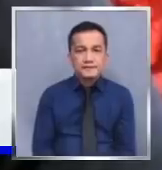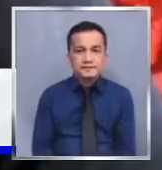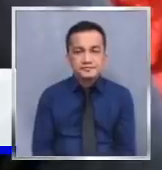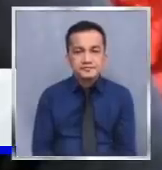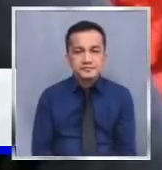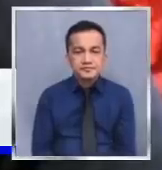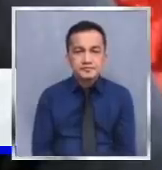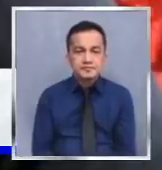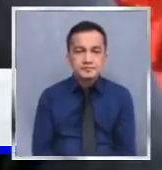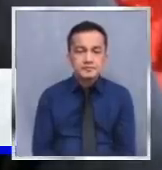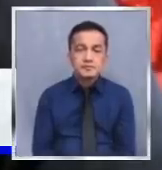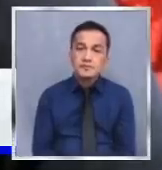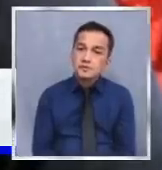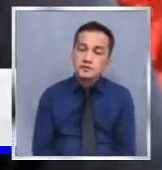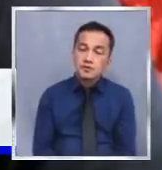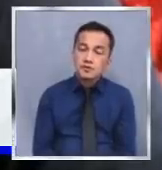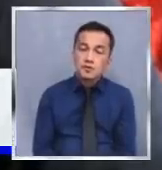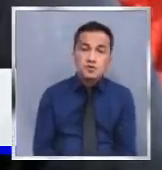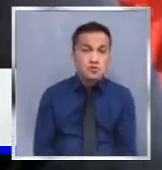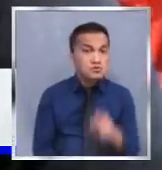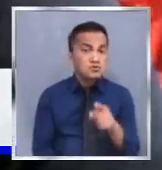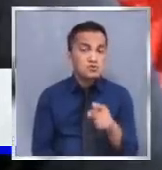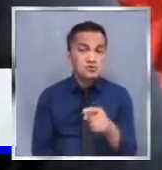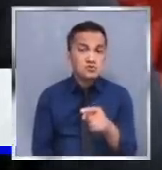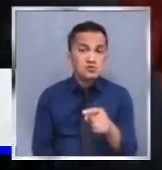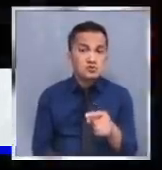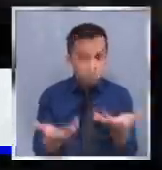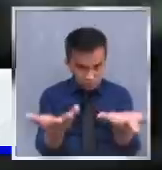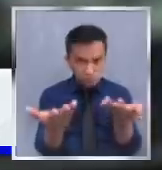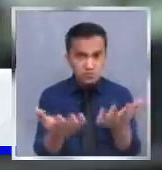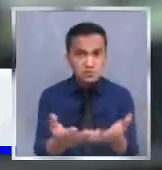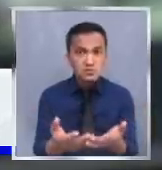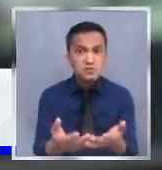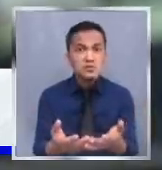ay kunin po itong opportunity na ito para mabakunahan.